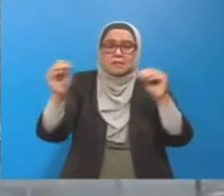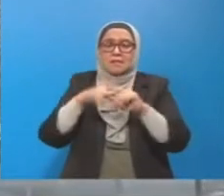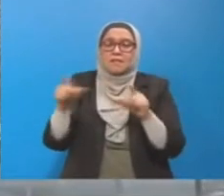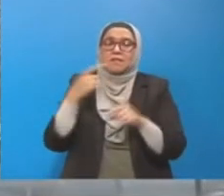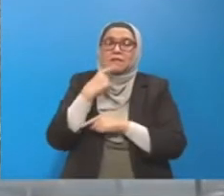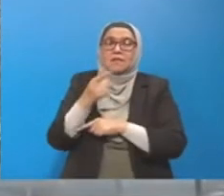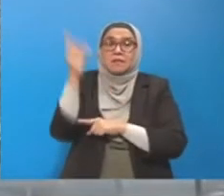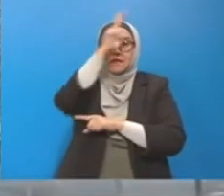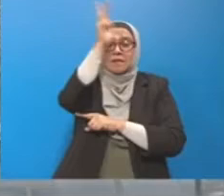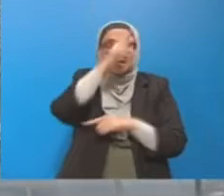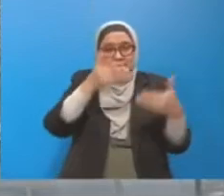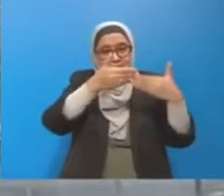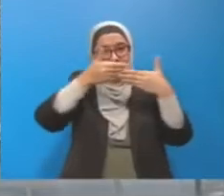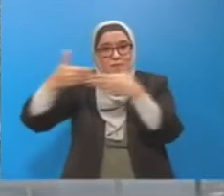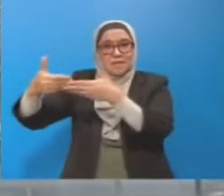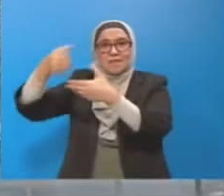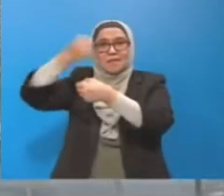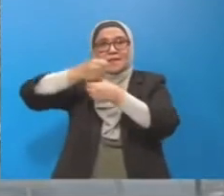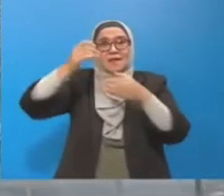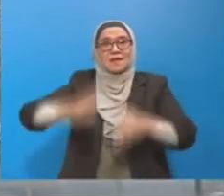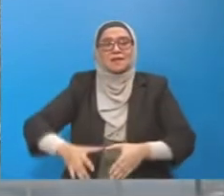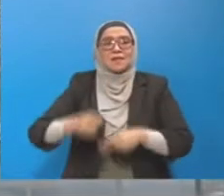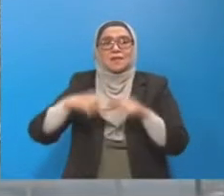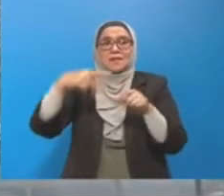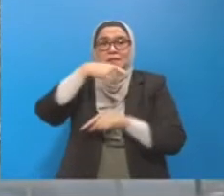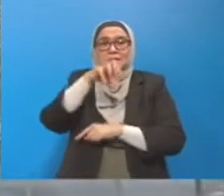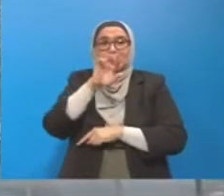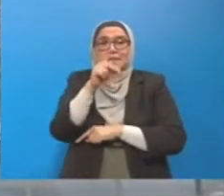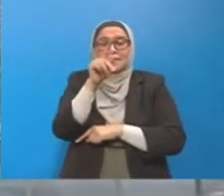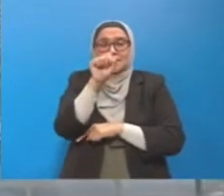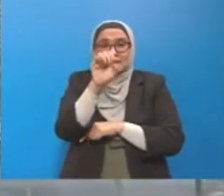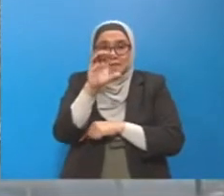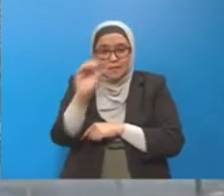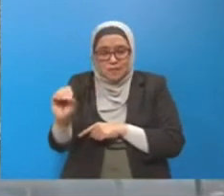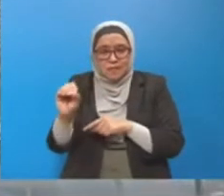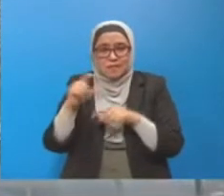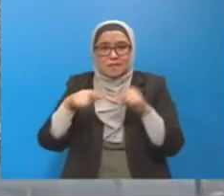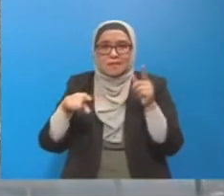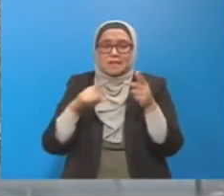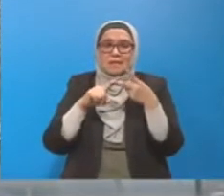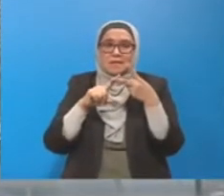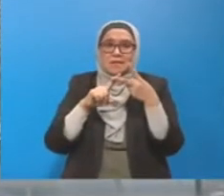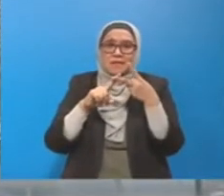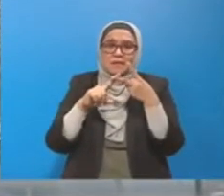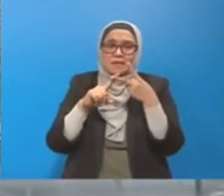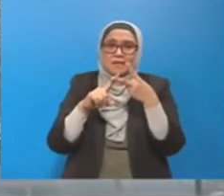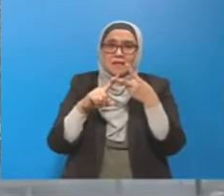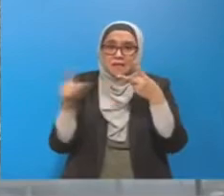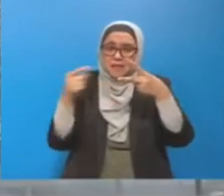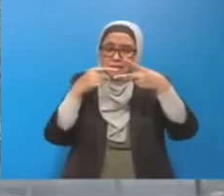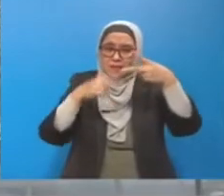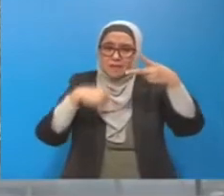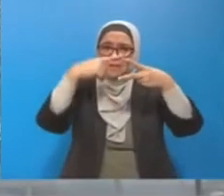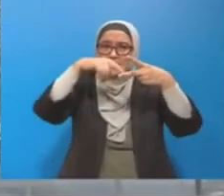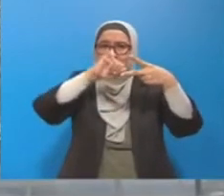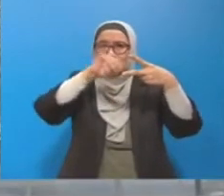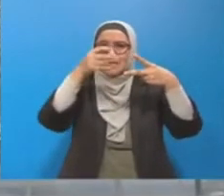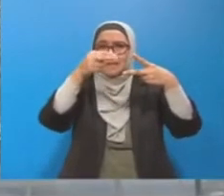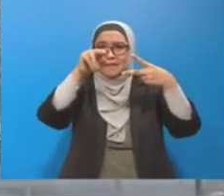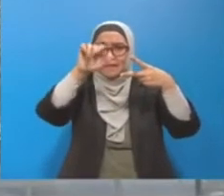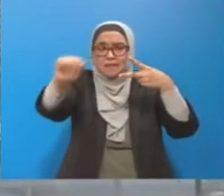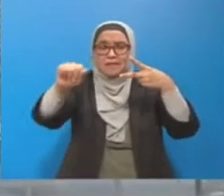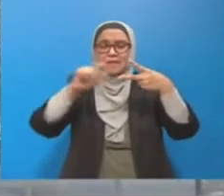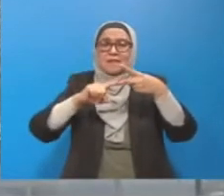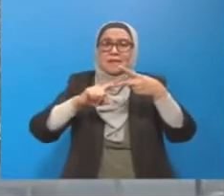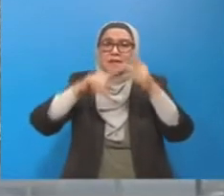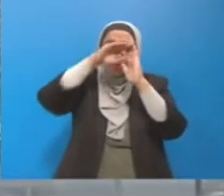dengan menjeda makan sebagai bencana kerja ya tiga poin kosong dengan beberapa penambah baikkah antaranya mengurangkan